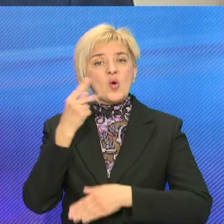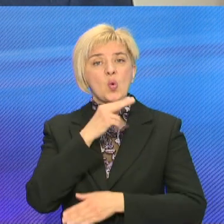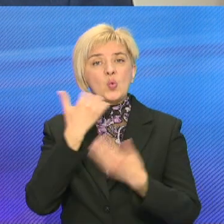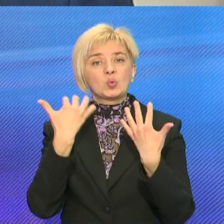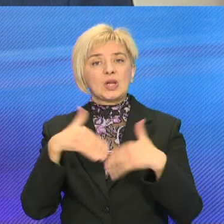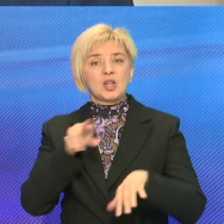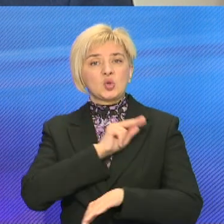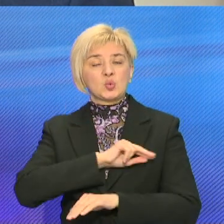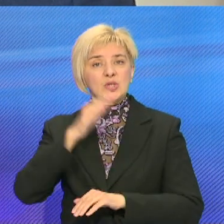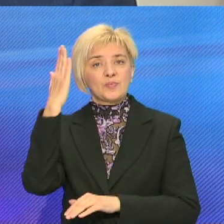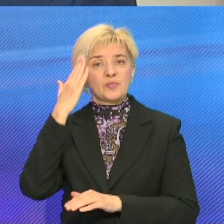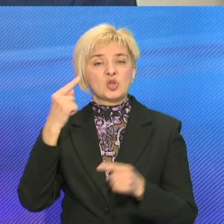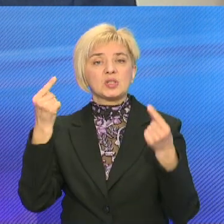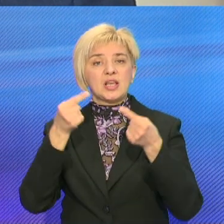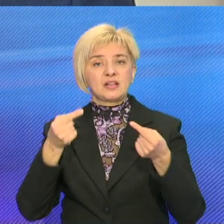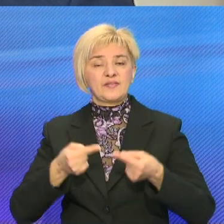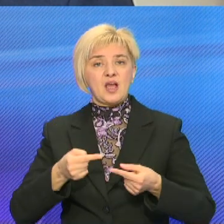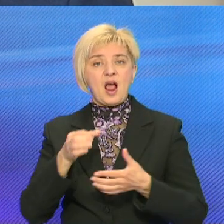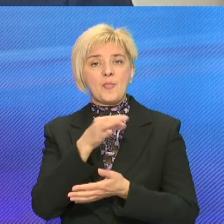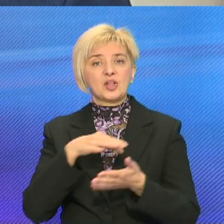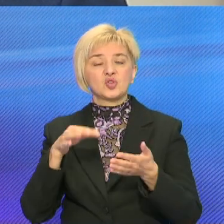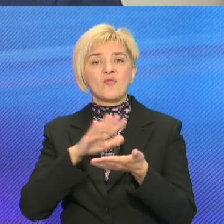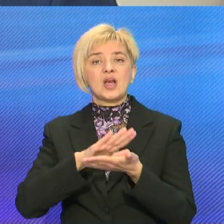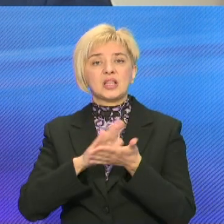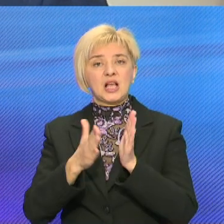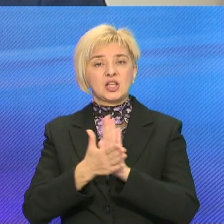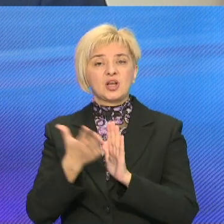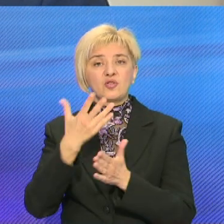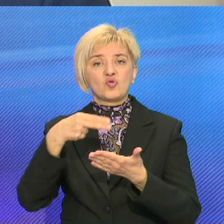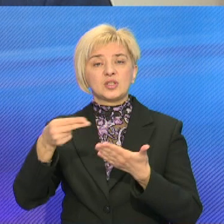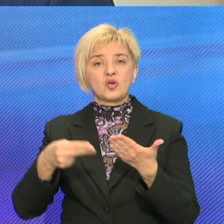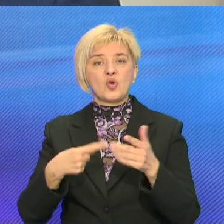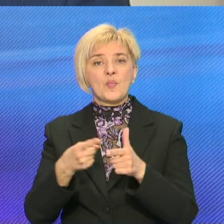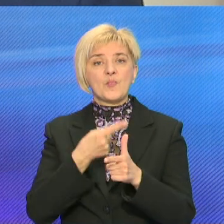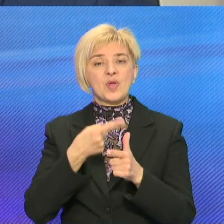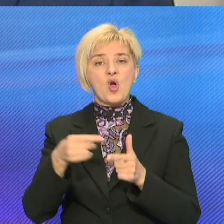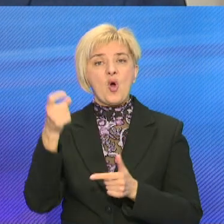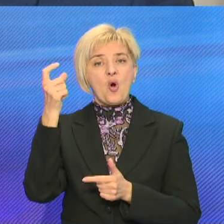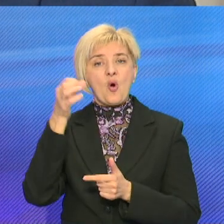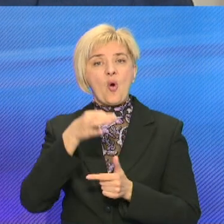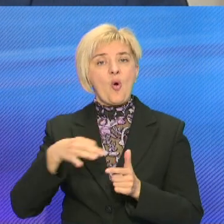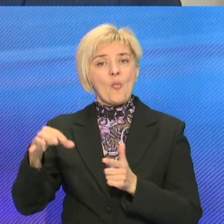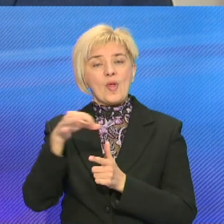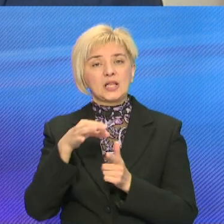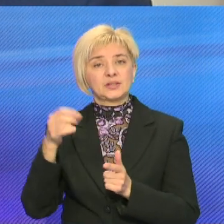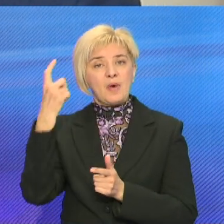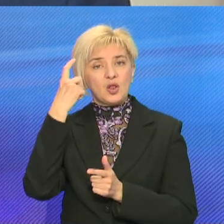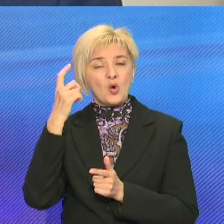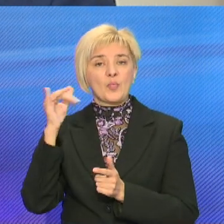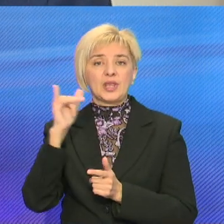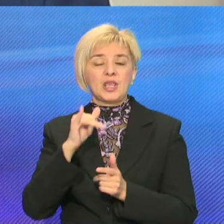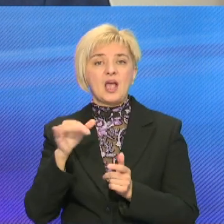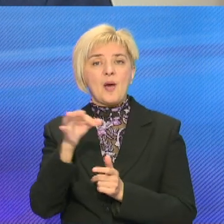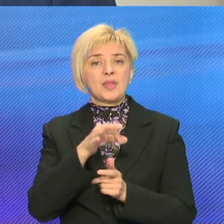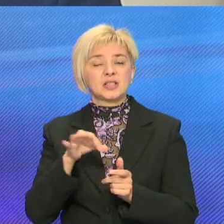утрата трудоспособности, то согласно областного соглашения, которое у нас заключено между облсполком, областным объединением профсоюзов и областным